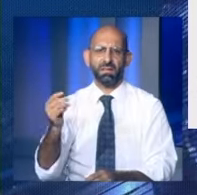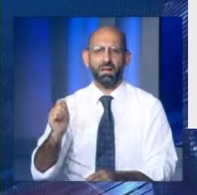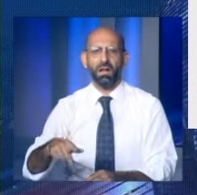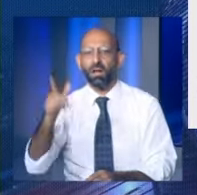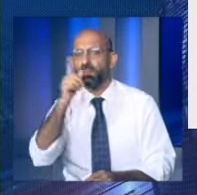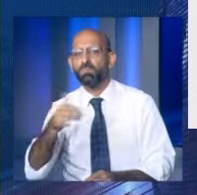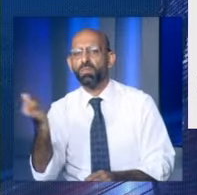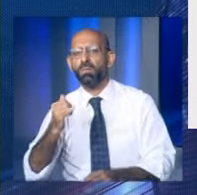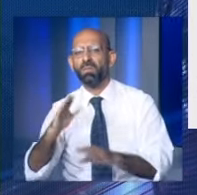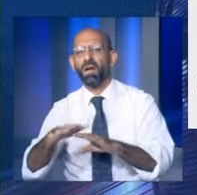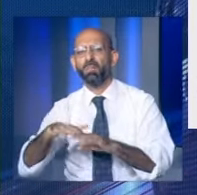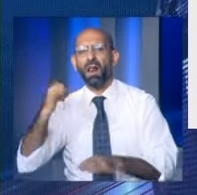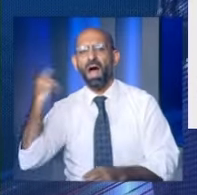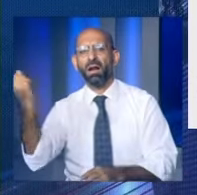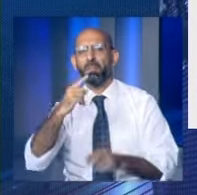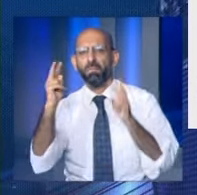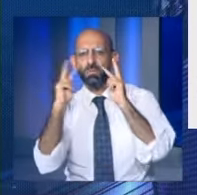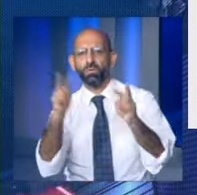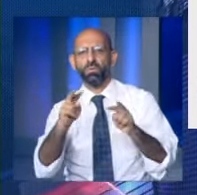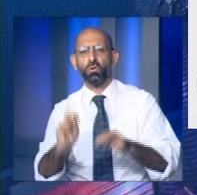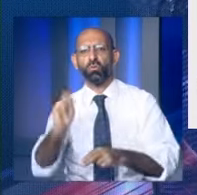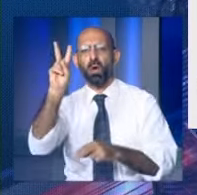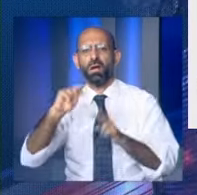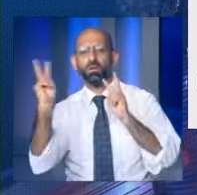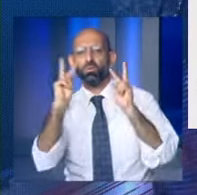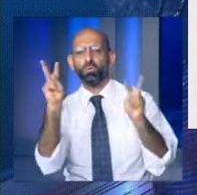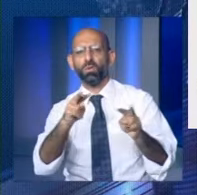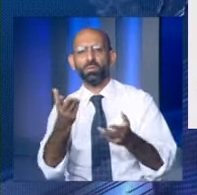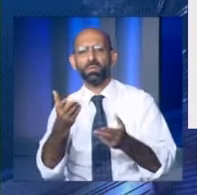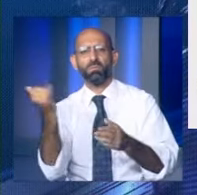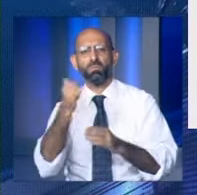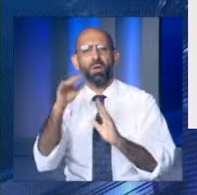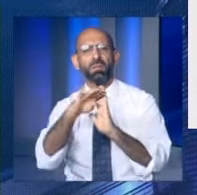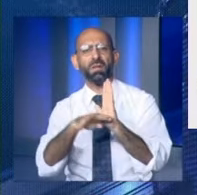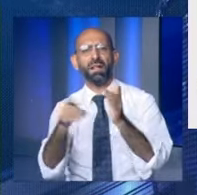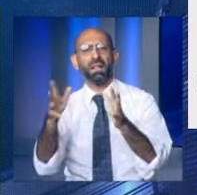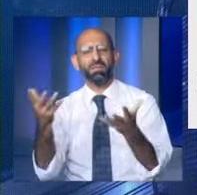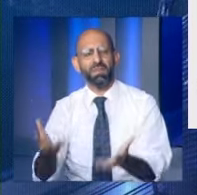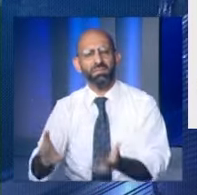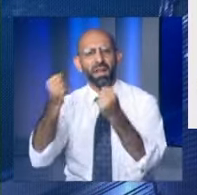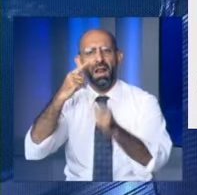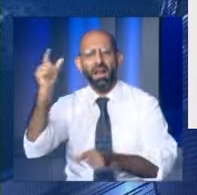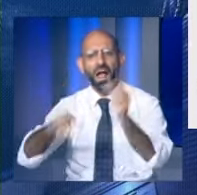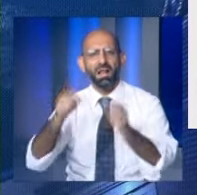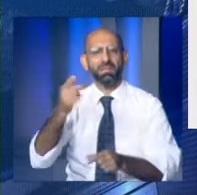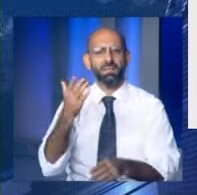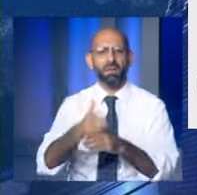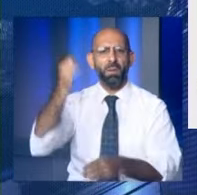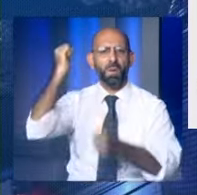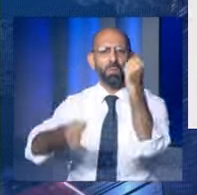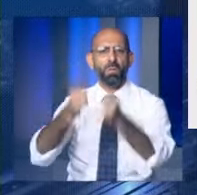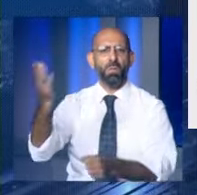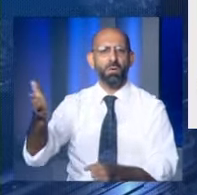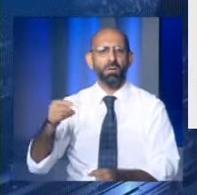وتابع: هددي يا أمة العرب بالخروج جماعة من منظمة الأمم المتحدة إن لم تبادر إلى نورنبرغ